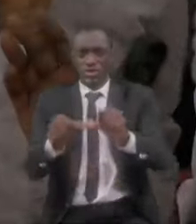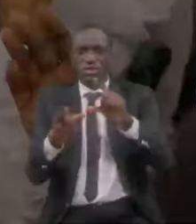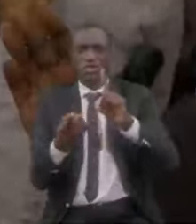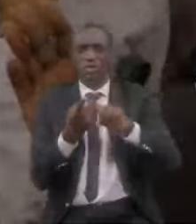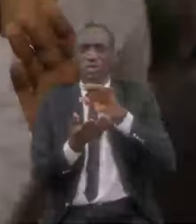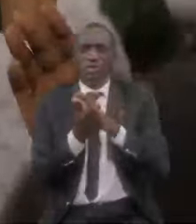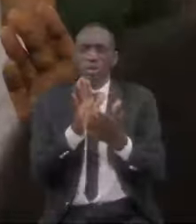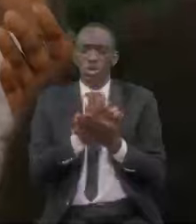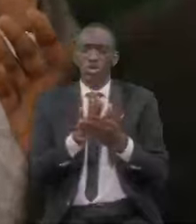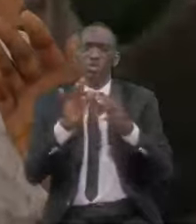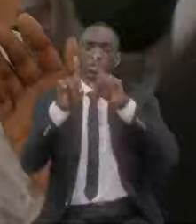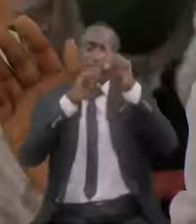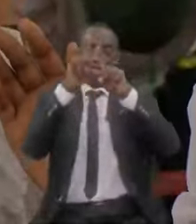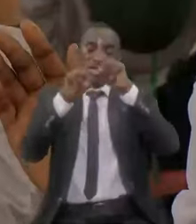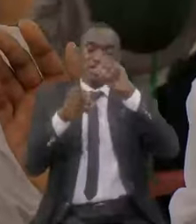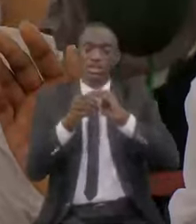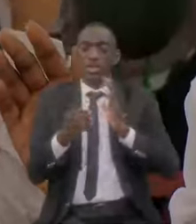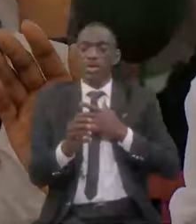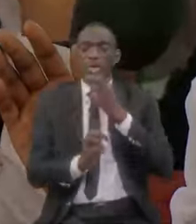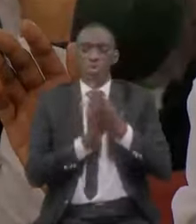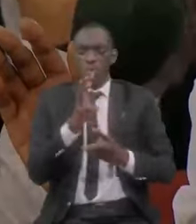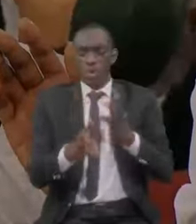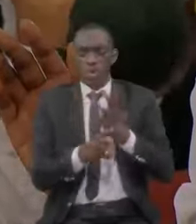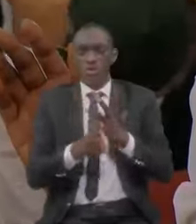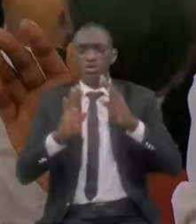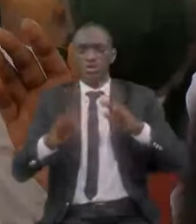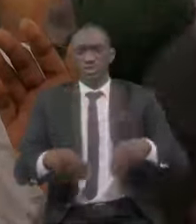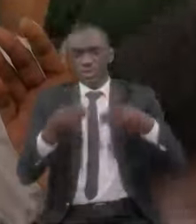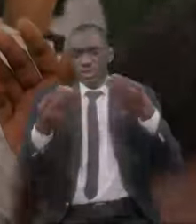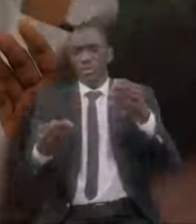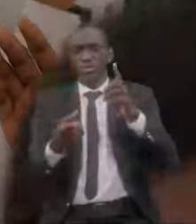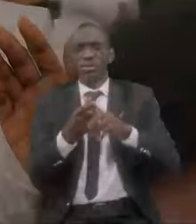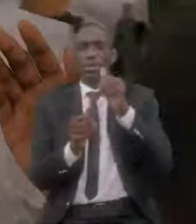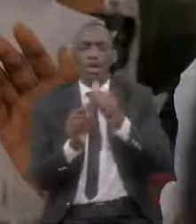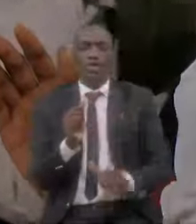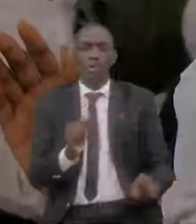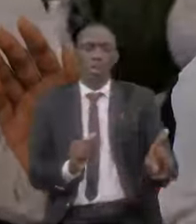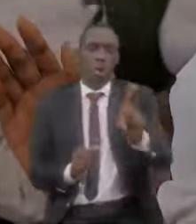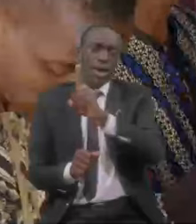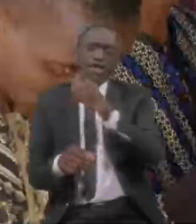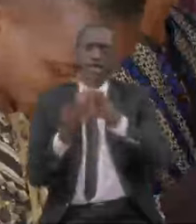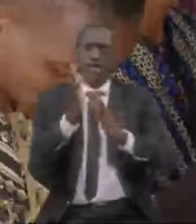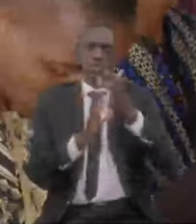accorde pour devenir des étoiles dans notre monde, accorde-les à chacun au nom de Jésus.